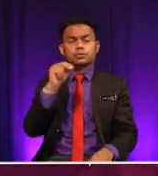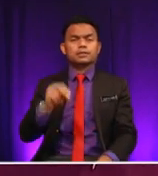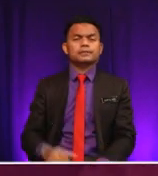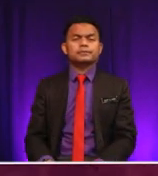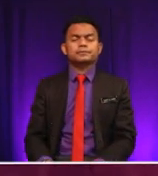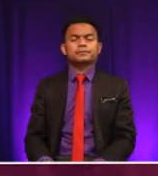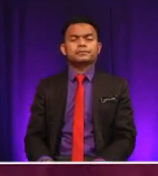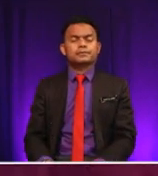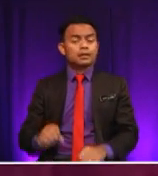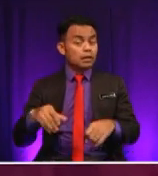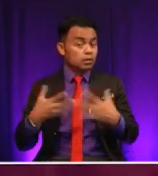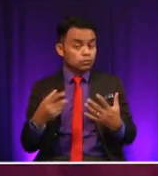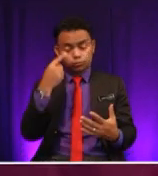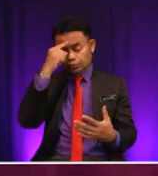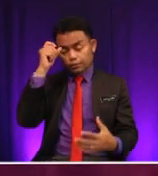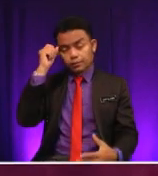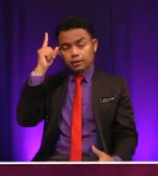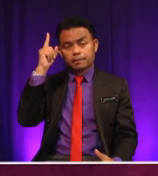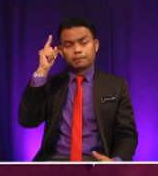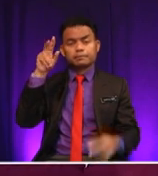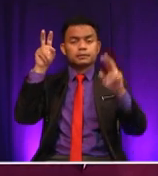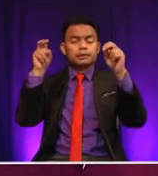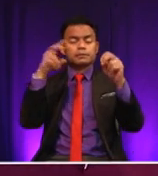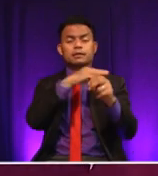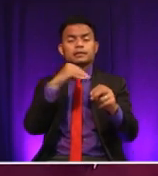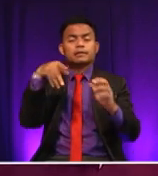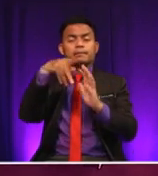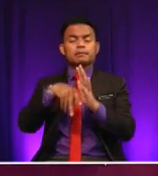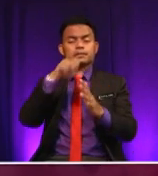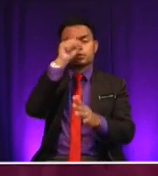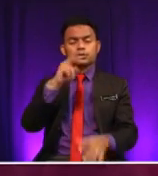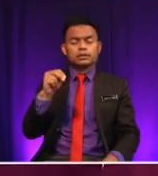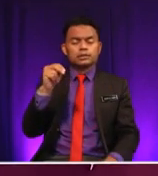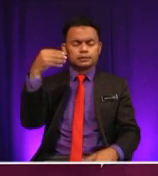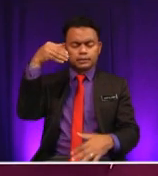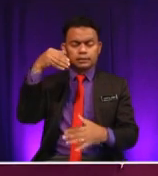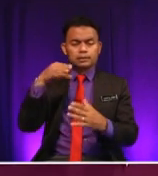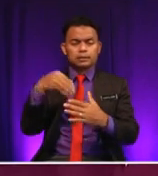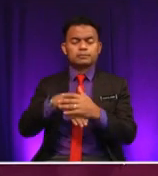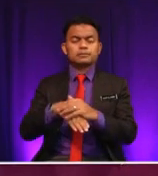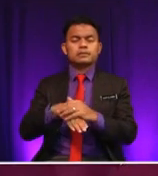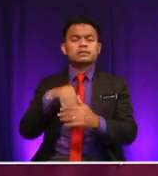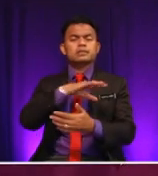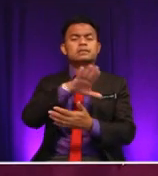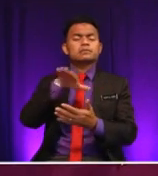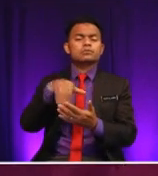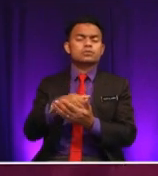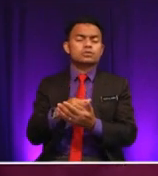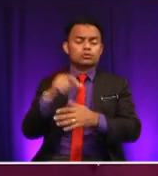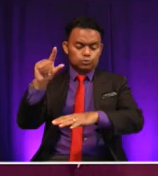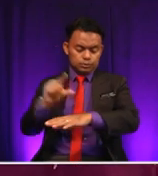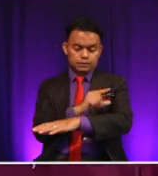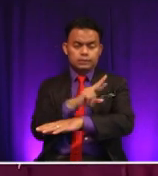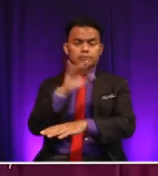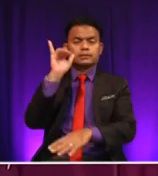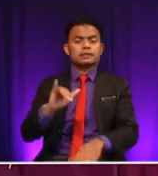kita memahami Oke tema dan persoalan yang terdapat dalam keseluruhan gurindam yang kita bincangkan seketika tadi Oke